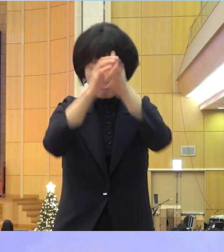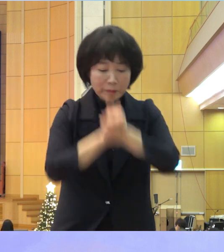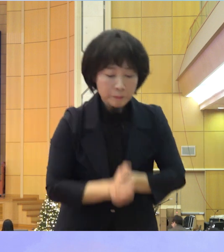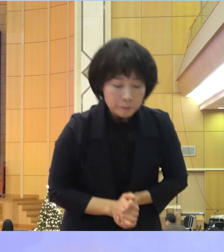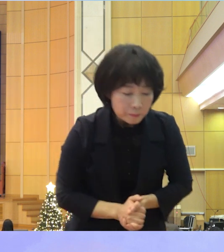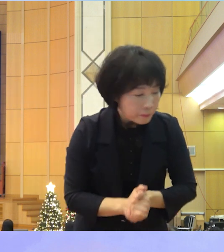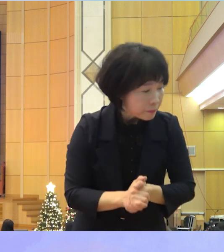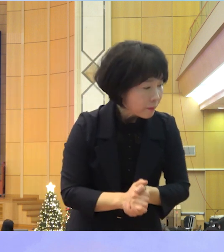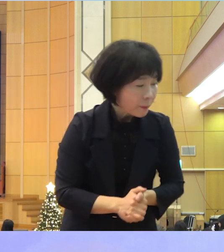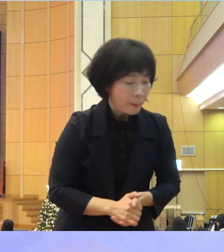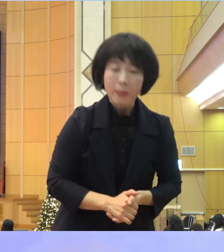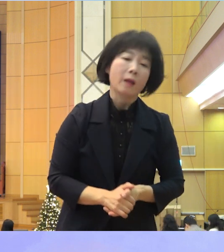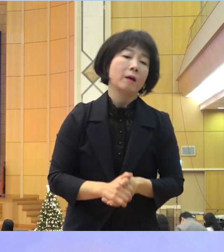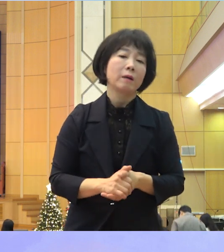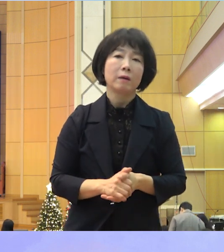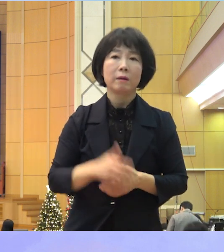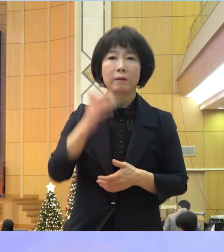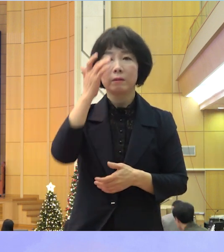찬양합니다.